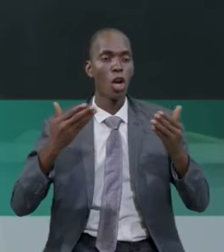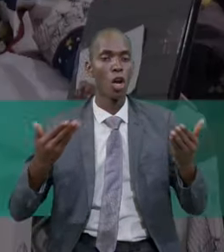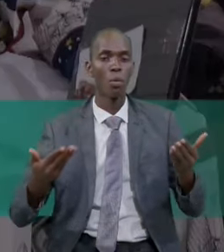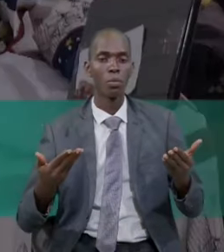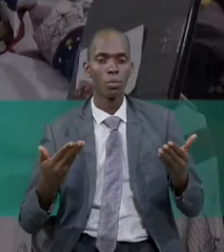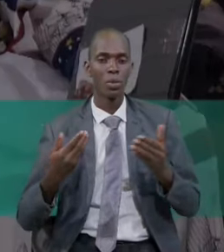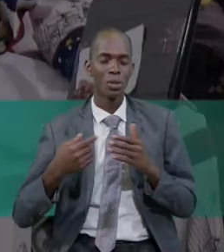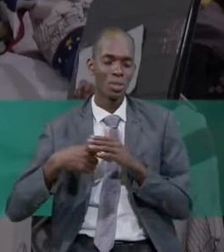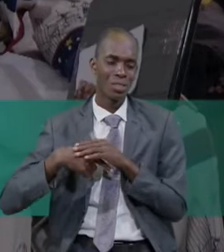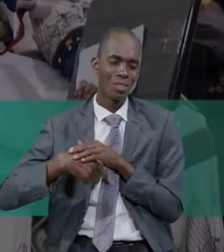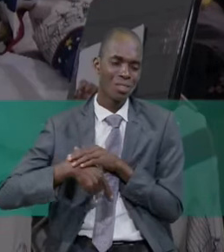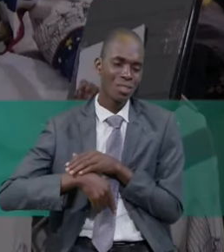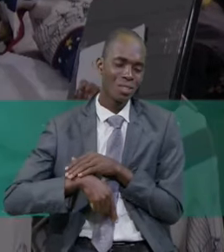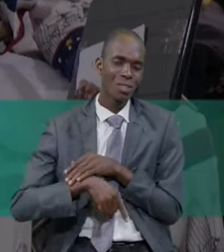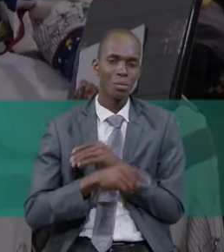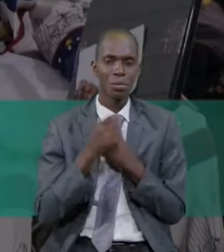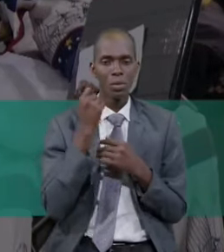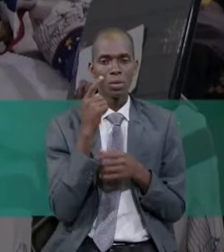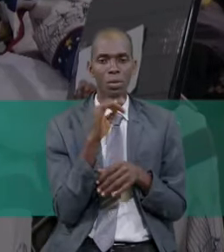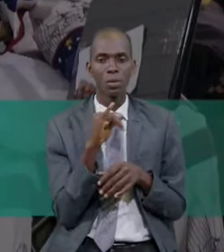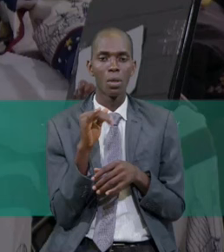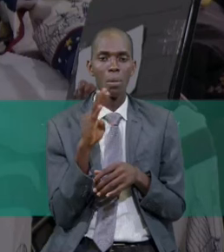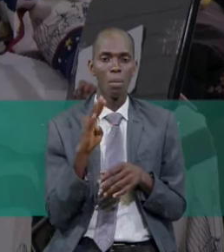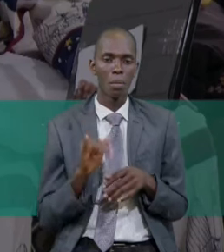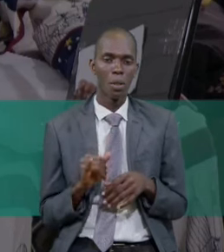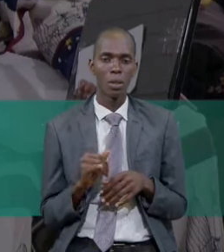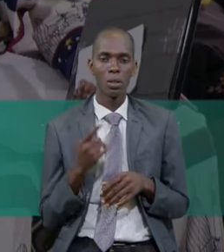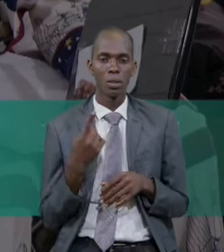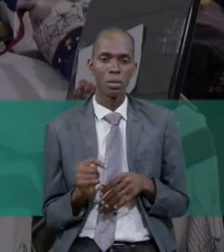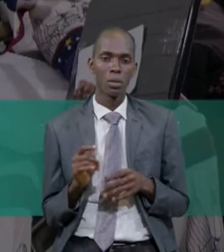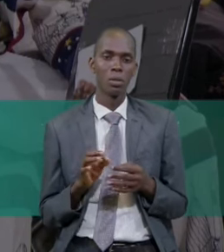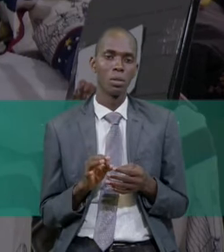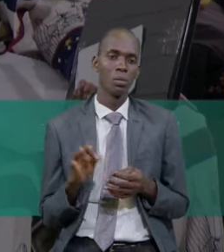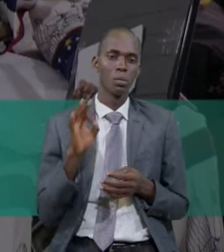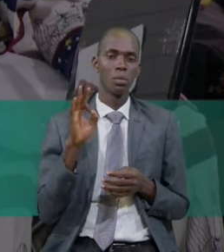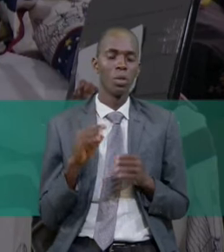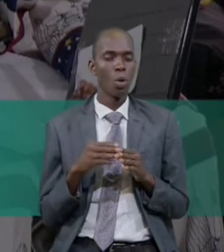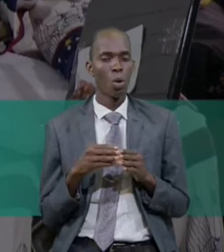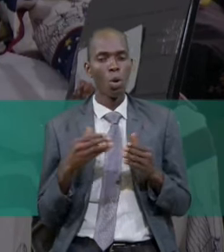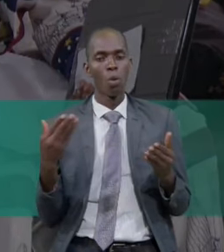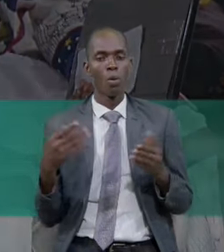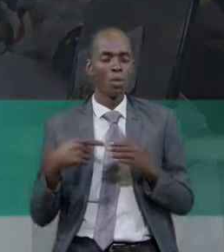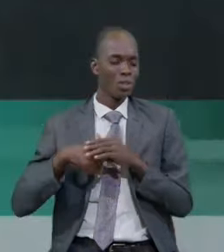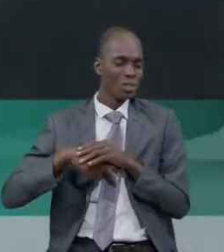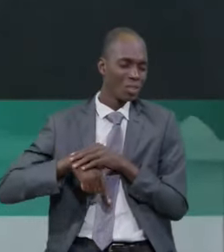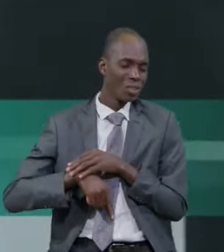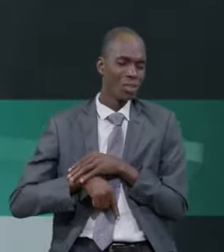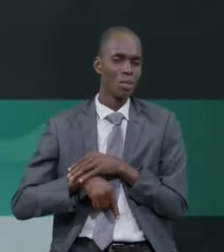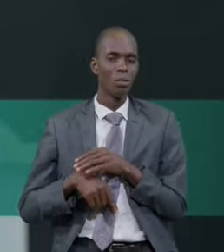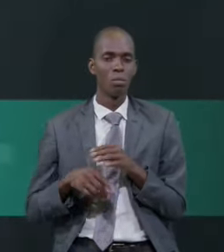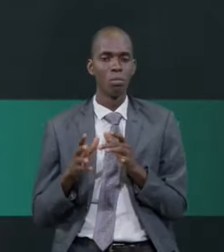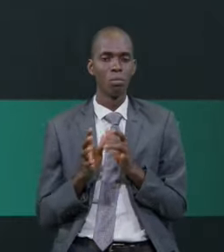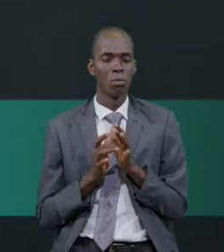Ouvrir les écritures profondes. Pas l'esprit. Les écritures profondes. C'est ce que nous devons